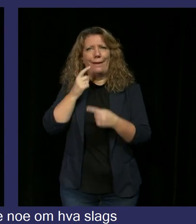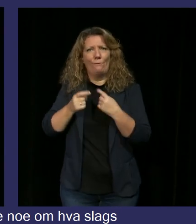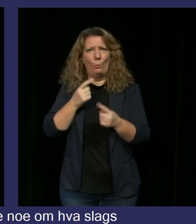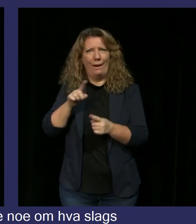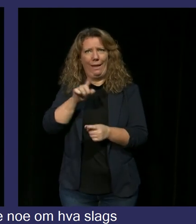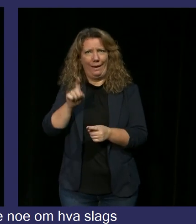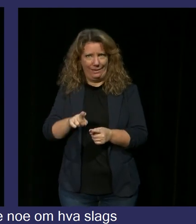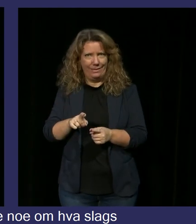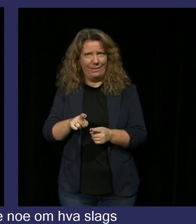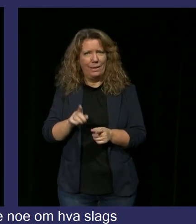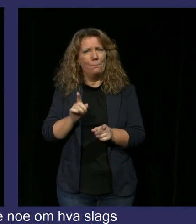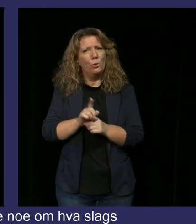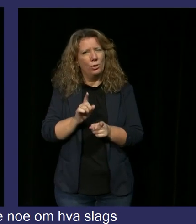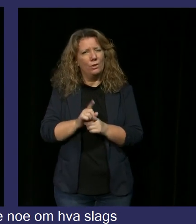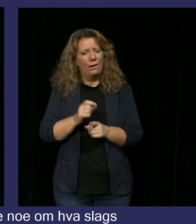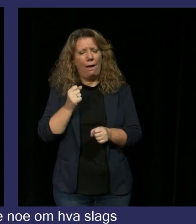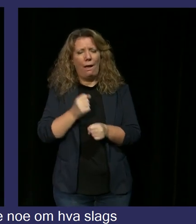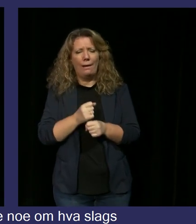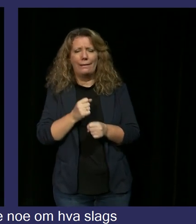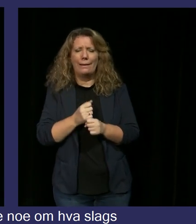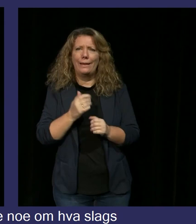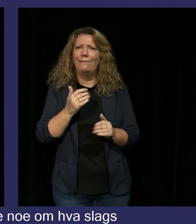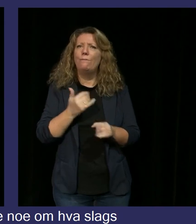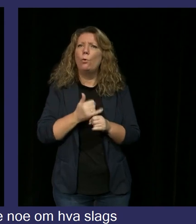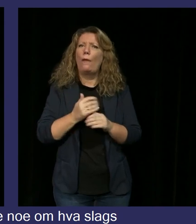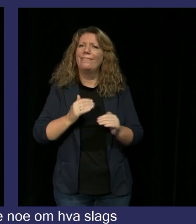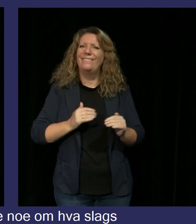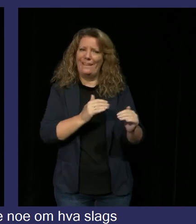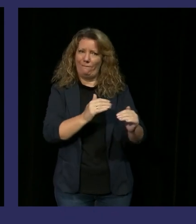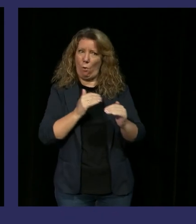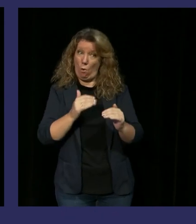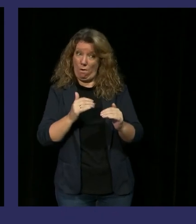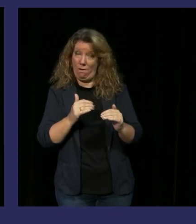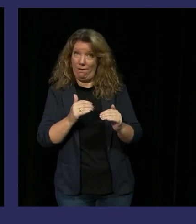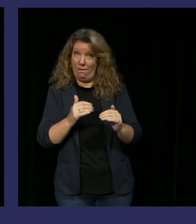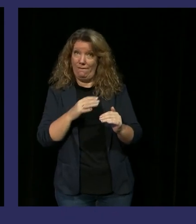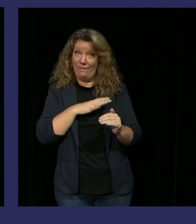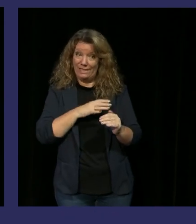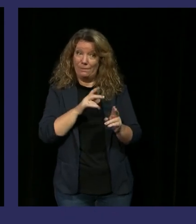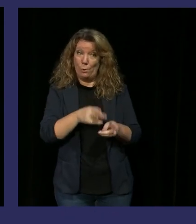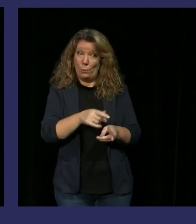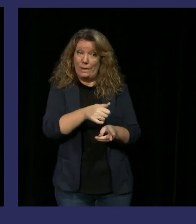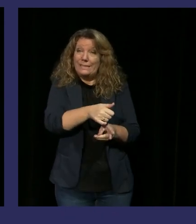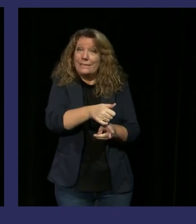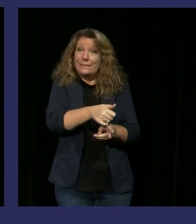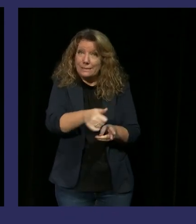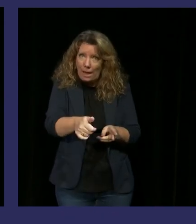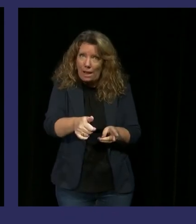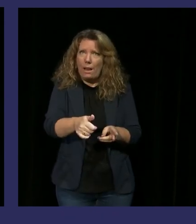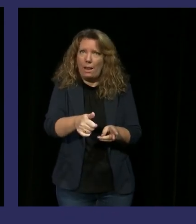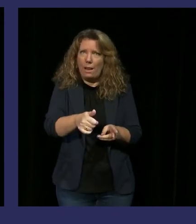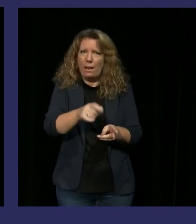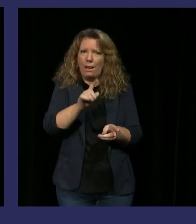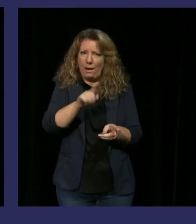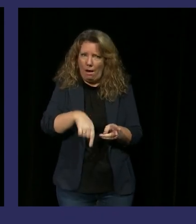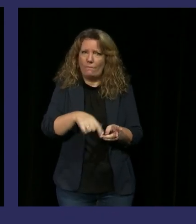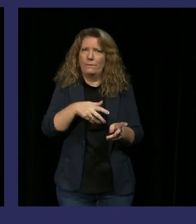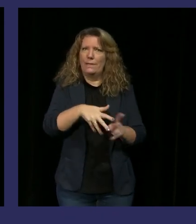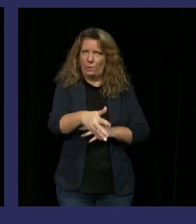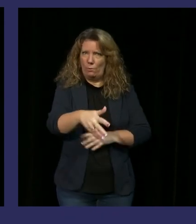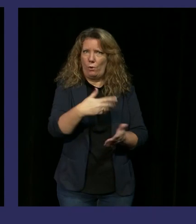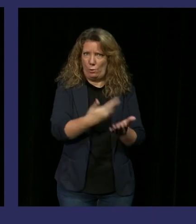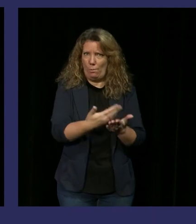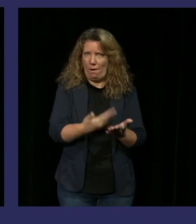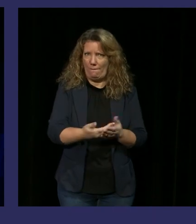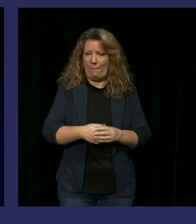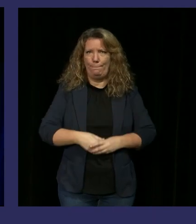slags type nivå man må tilrettelegge hjelp for, hvis du skal klare å få brukeren selv da, til å gjennomføre en oppgave.